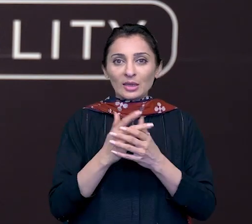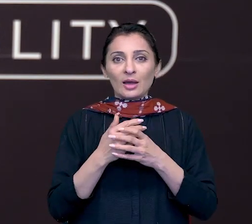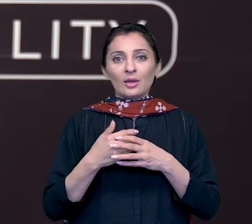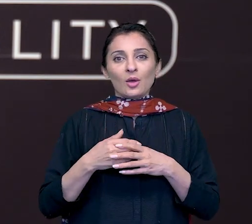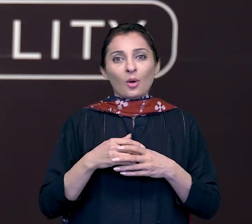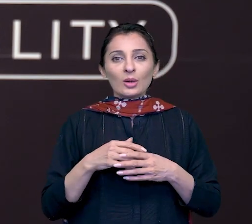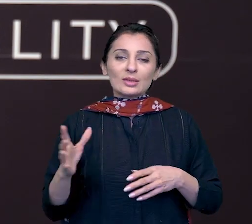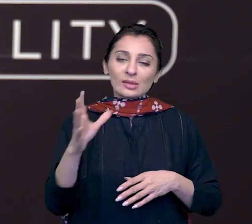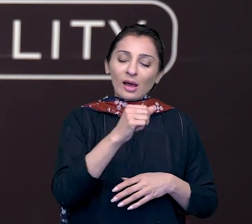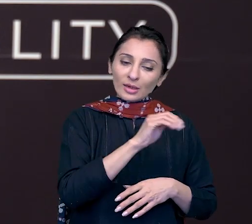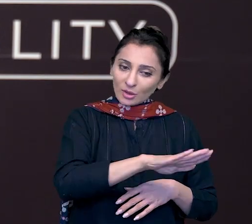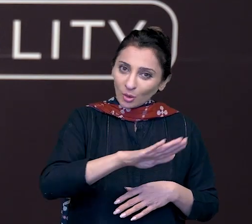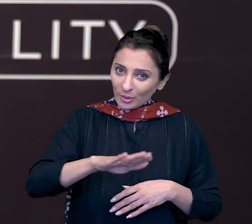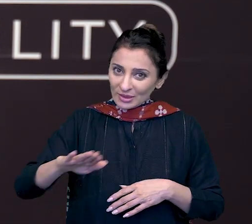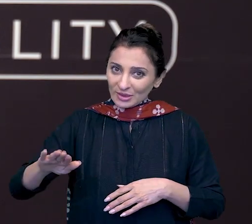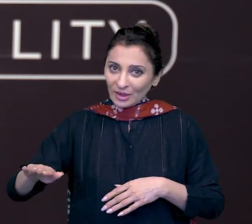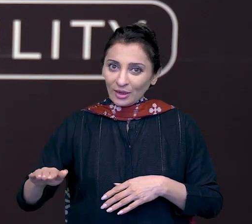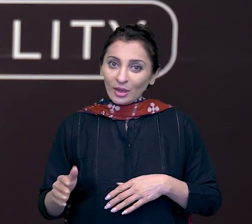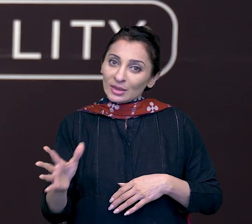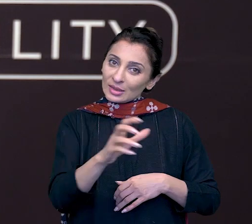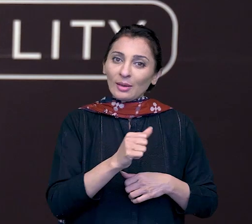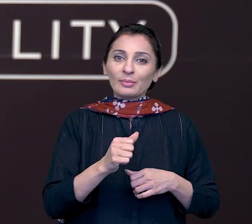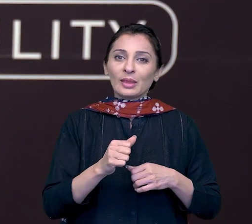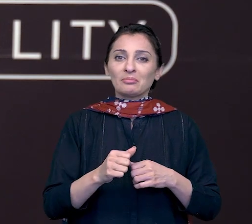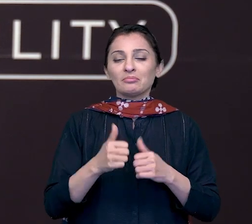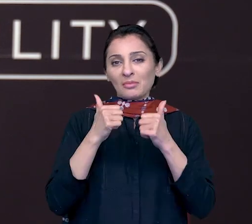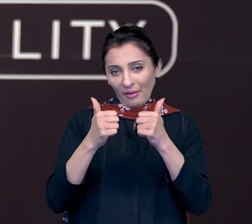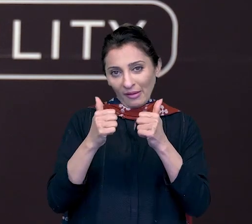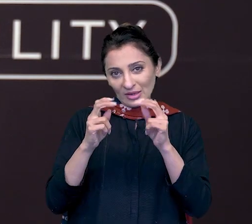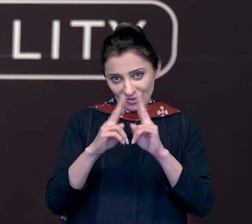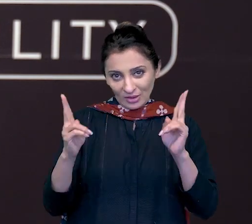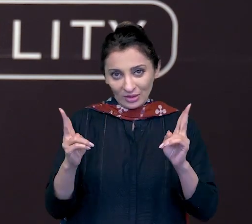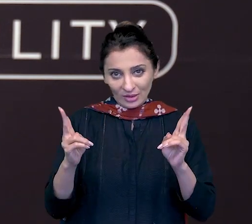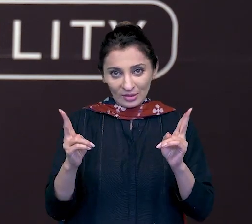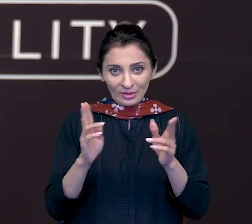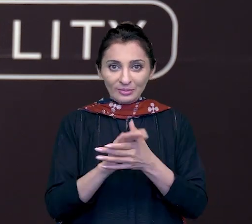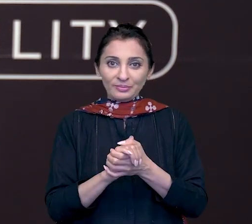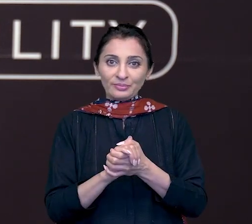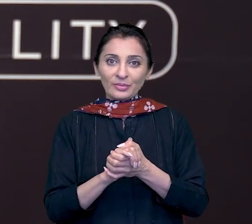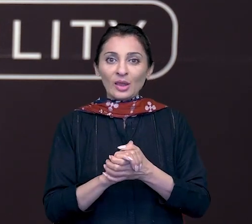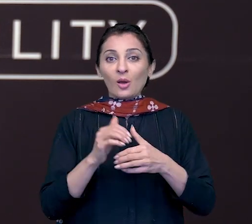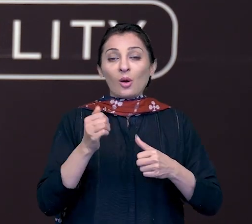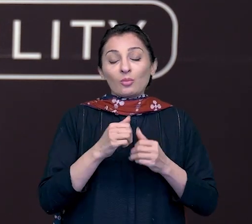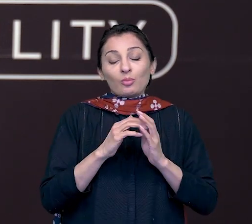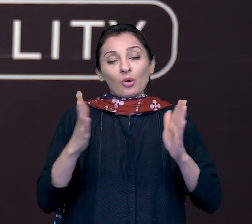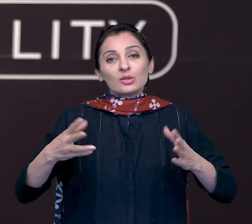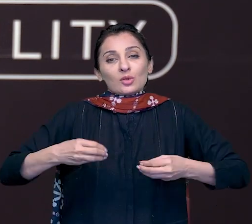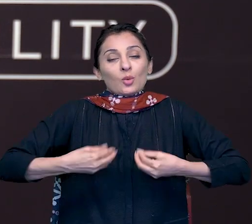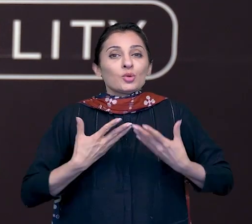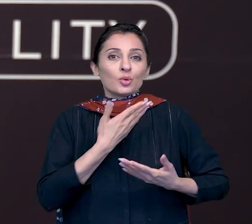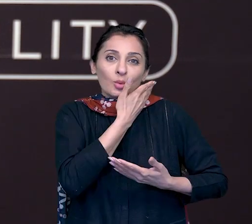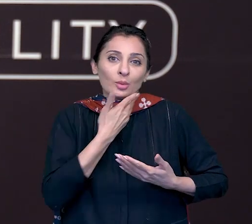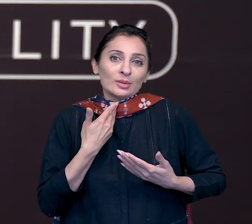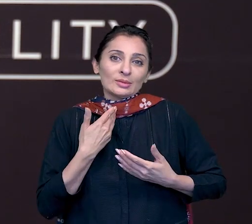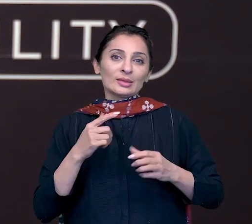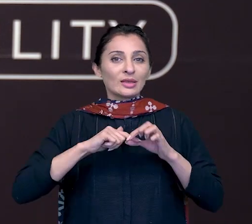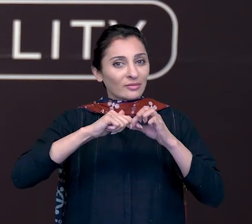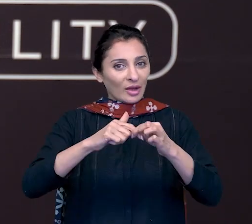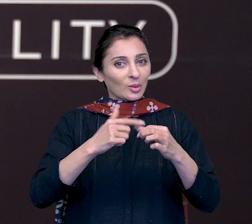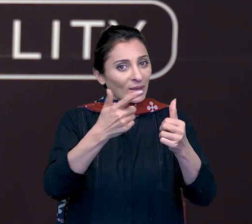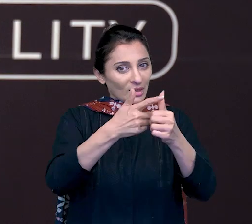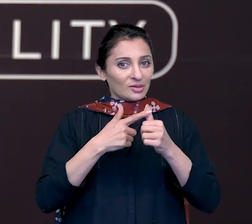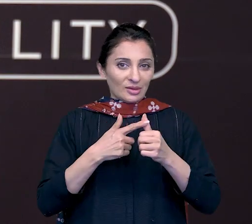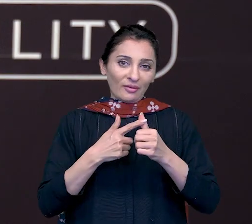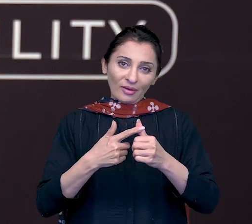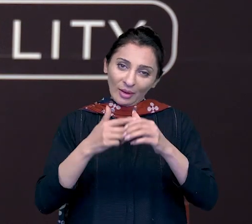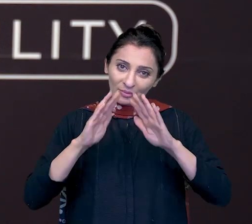کہ جتنے بھی بچے مجھے ابھی تک ملے ہیں انہوں نے بڑے ہی اچھے طریقے سے اور بہت ہی پیشنیٹ ہو